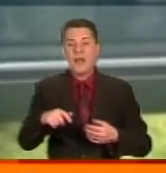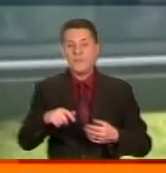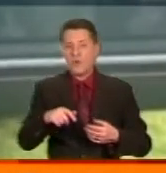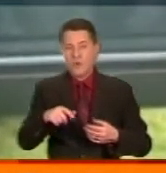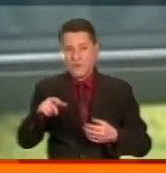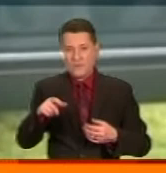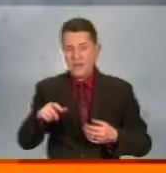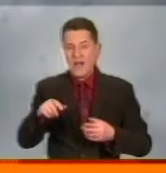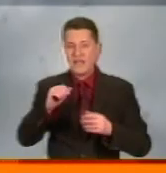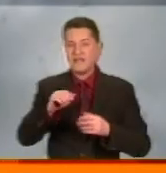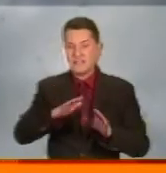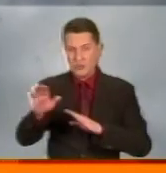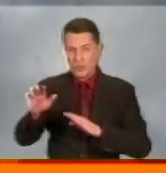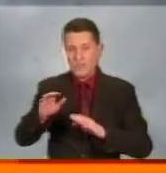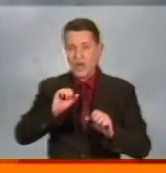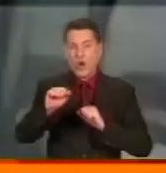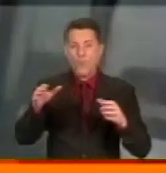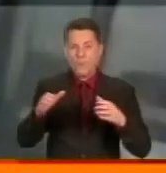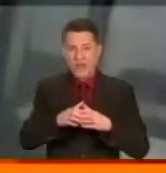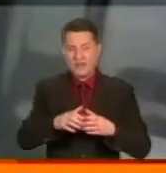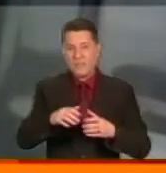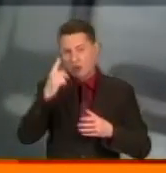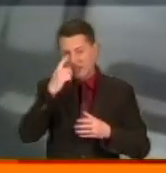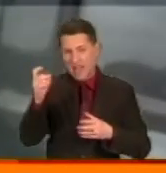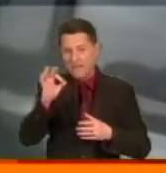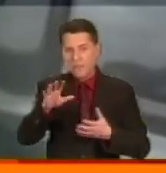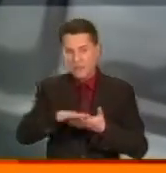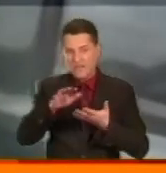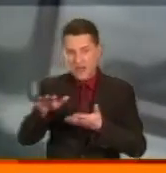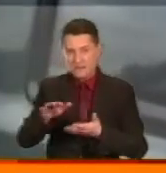комбата із заявою про наклеп. Юлія Пенчук, Тарас Оленець, програма «Вікна», СТБ.